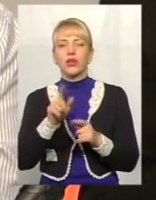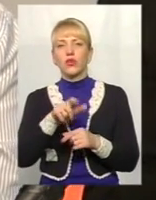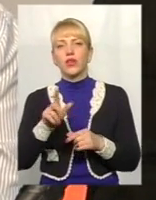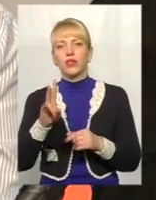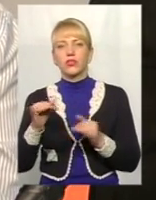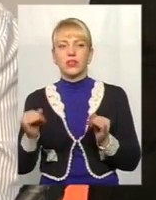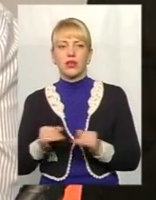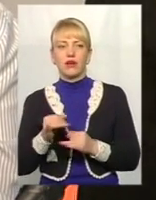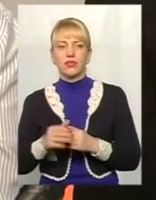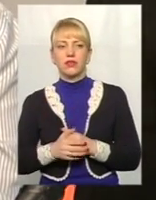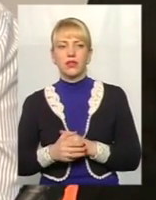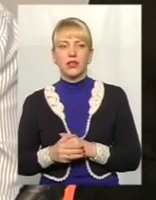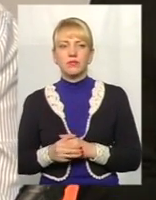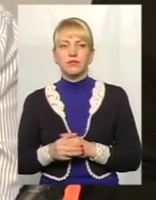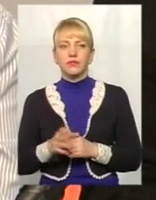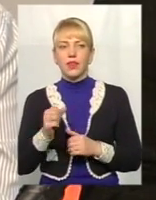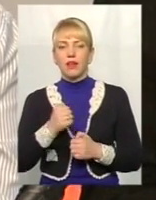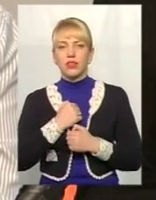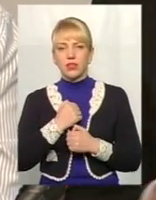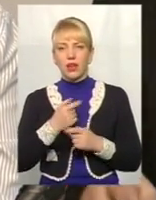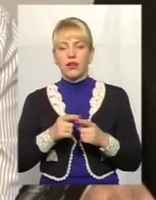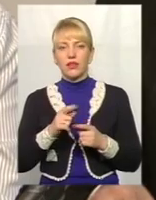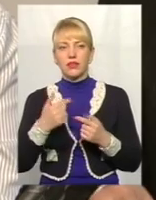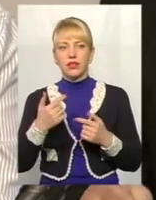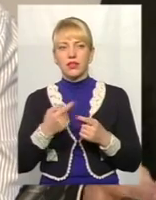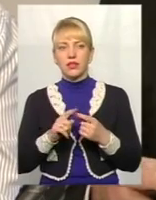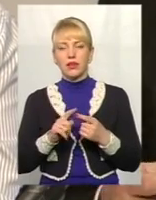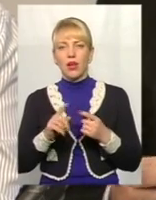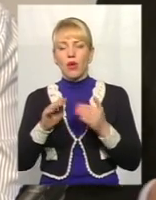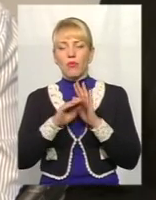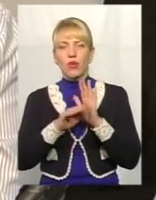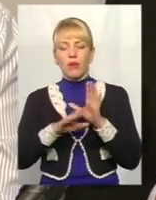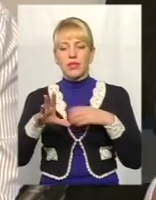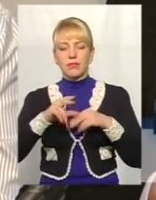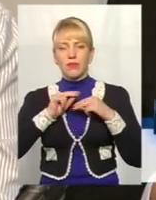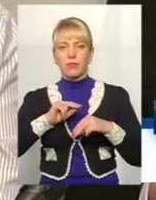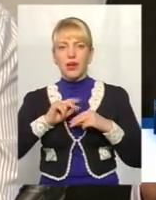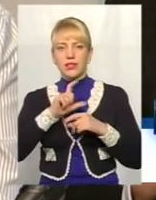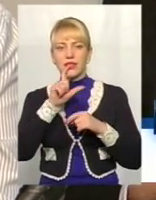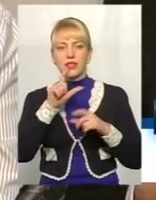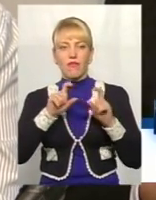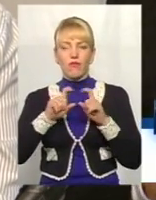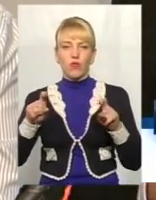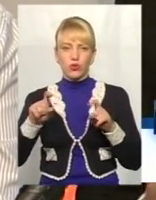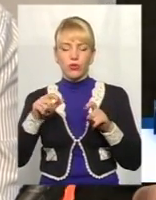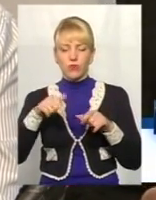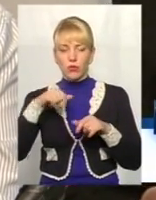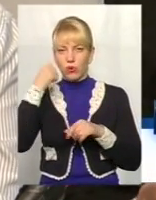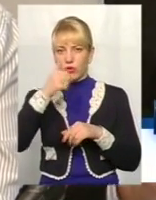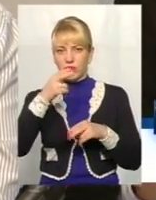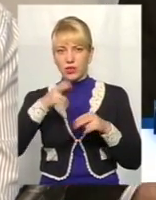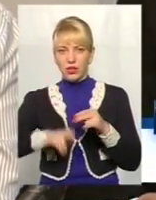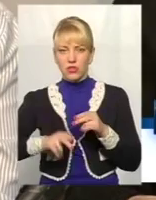їх цікавить. На превеликий жаль, цього року вже програма співпраці з фондом закінчується. Я думаю, що